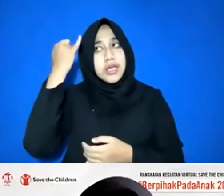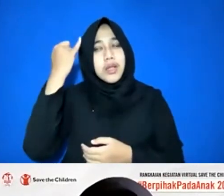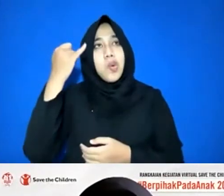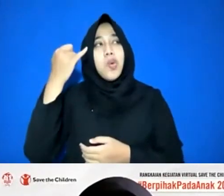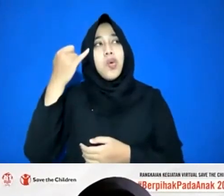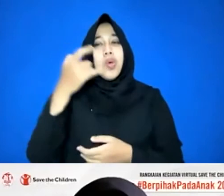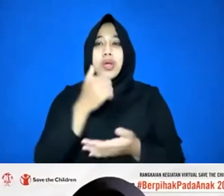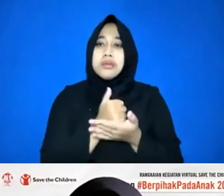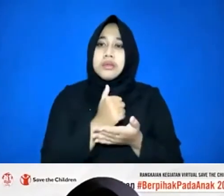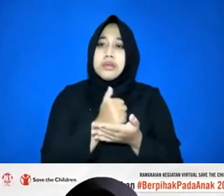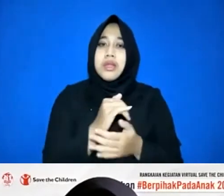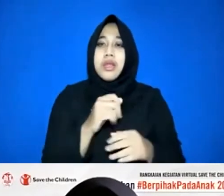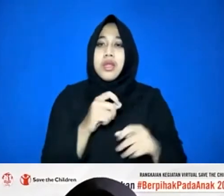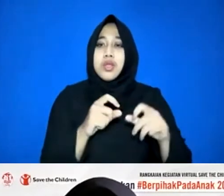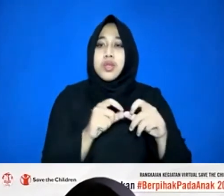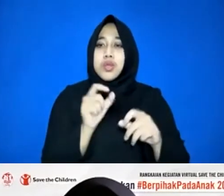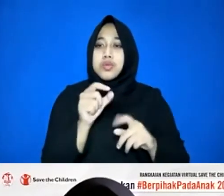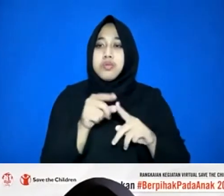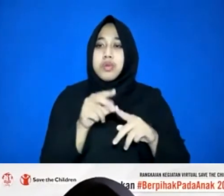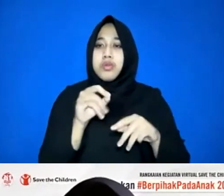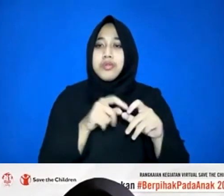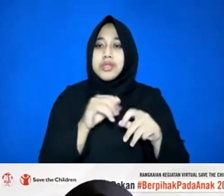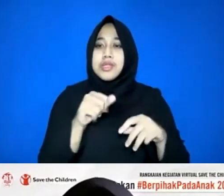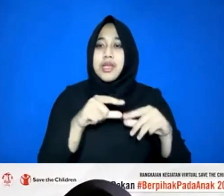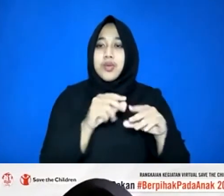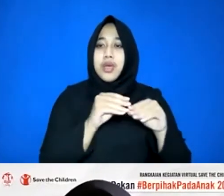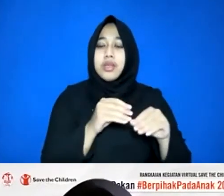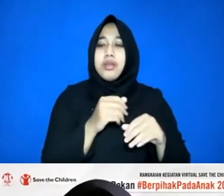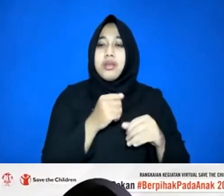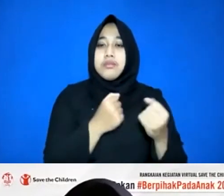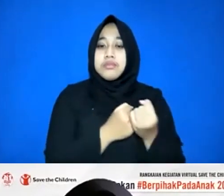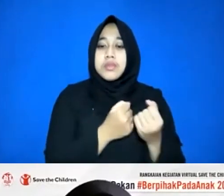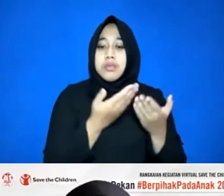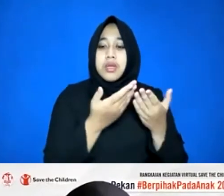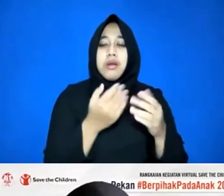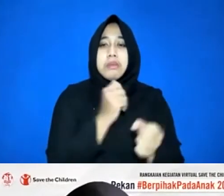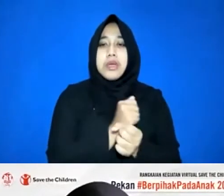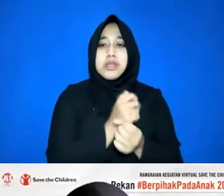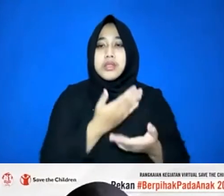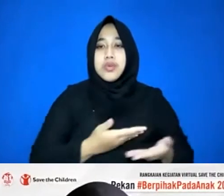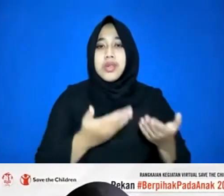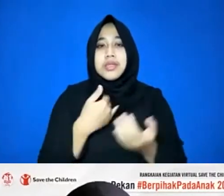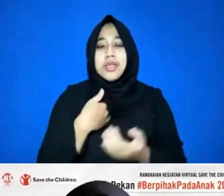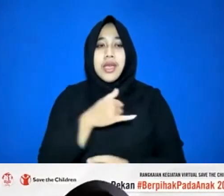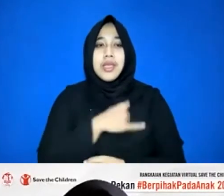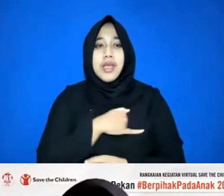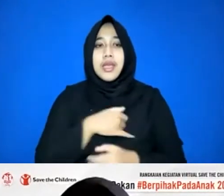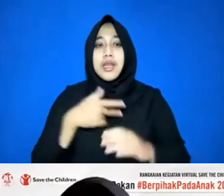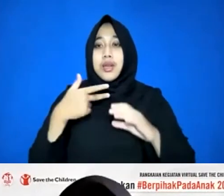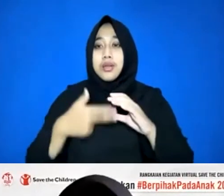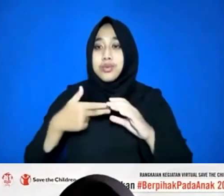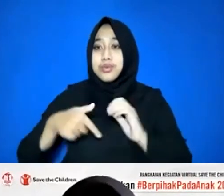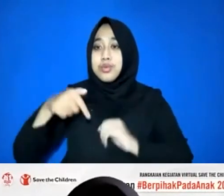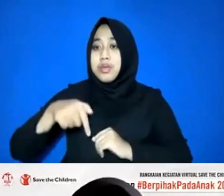bentuk supervisi edukasi, suportif maupun administratif yang diberikan kepada pekerja sosial. Nah, saya yakin di dalam ruang virtual